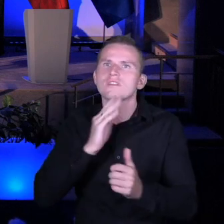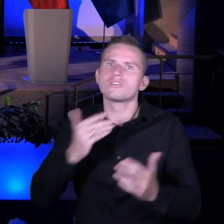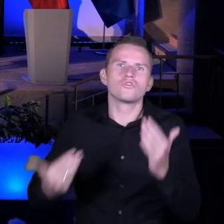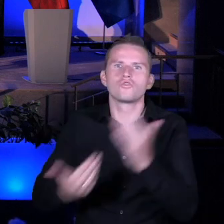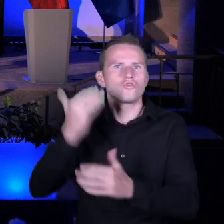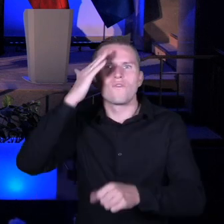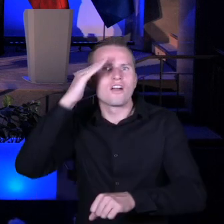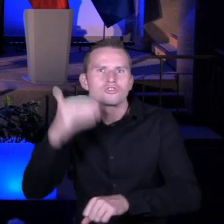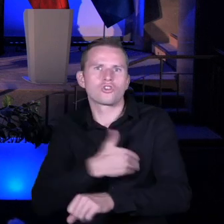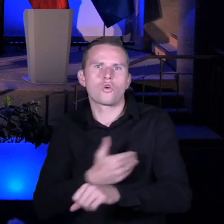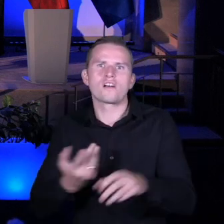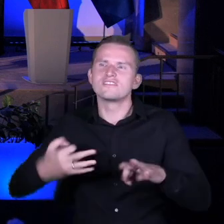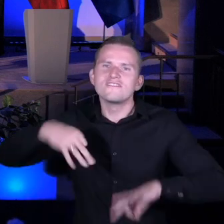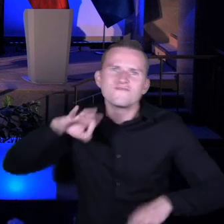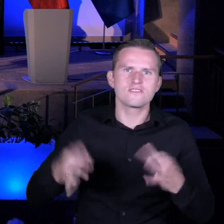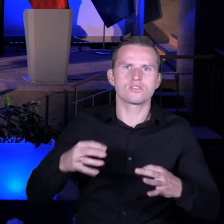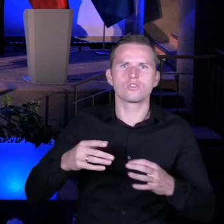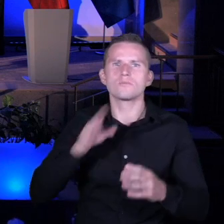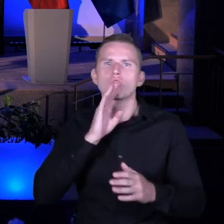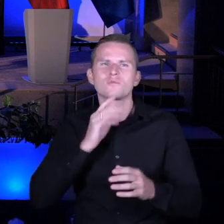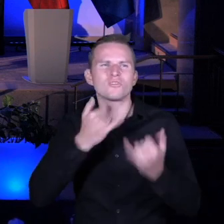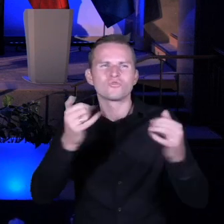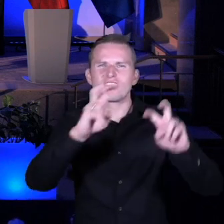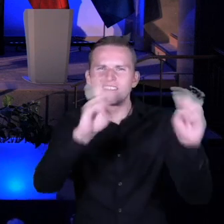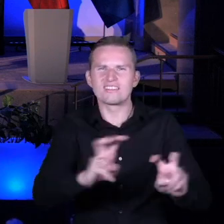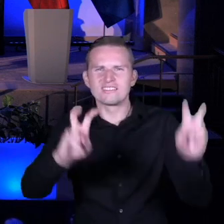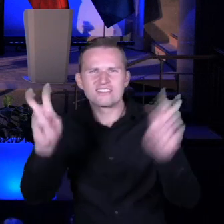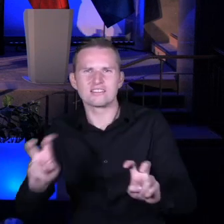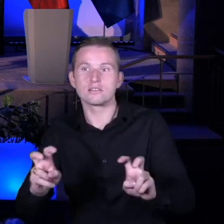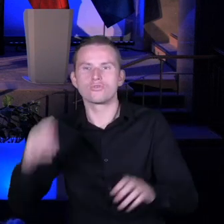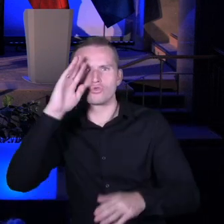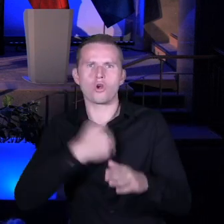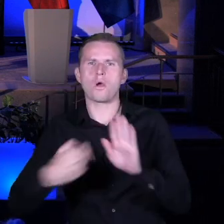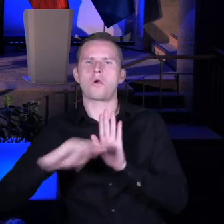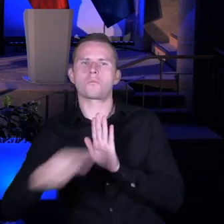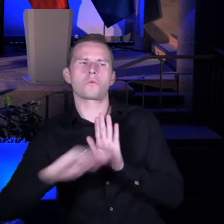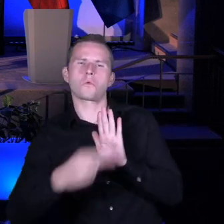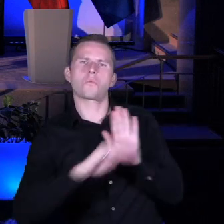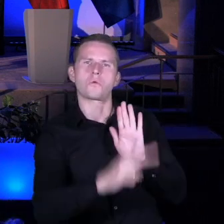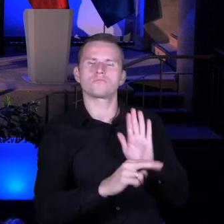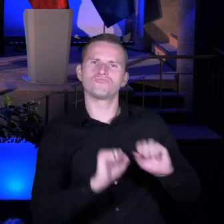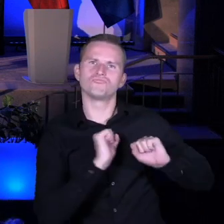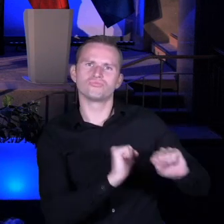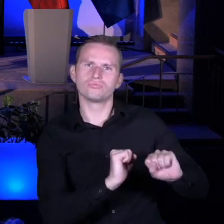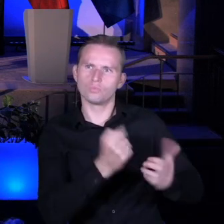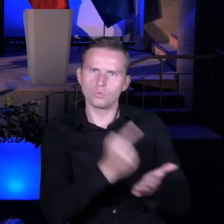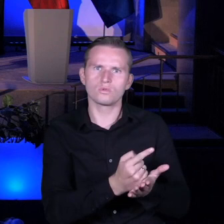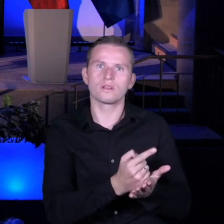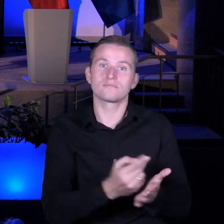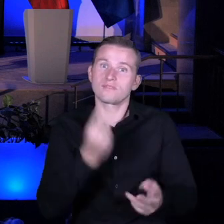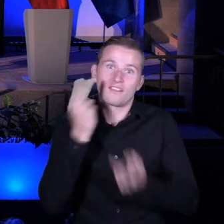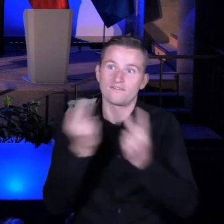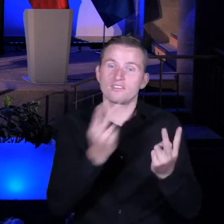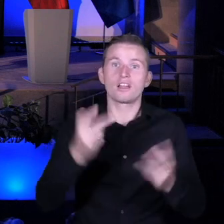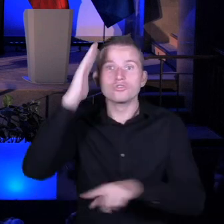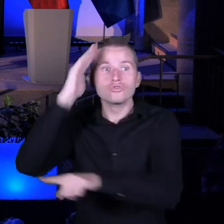Centrum Edukacji Obywatelskiej o takiej koncepcji odporności szkół na kryzysy. I rzeczywiście widzieliśmy to bardzo mocno, że te szkoły, które wprowadziły